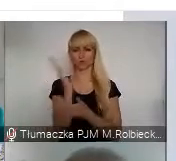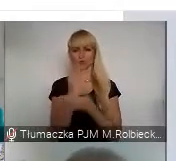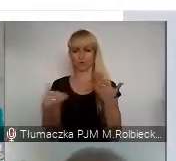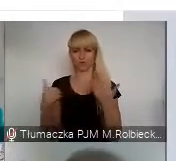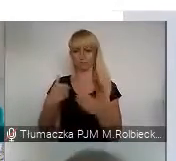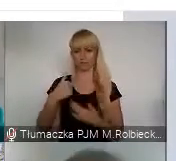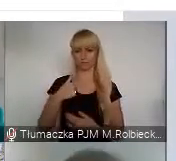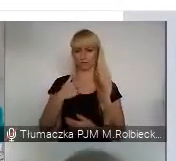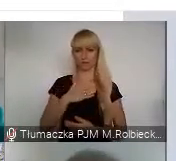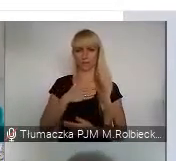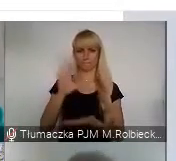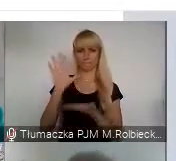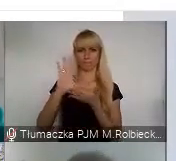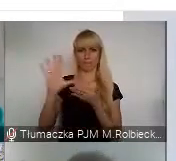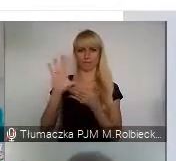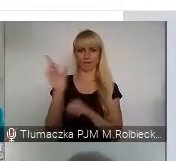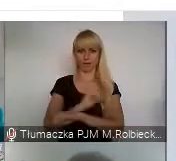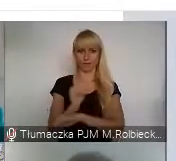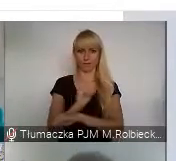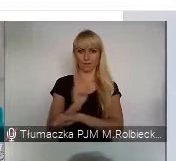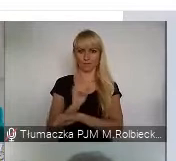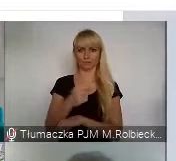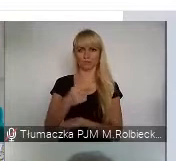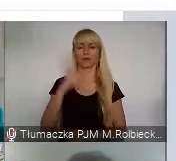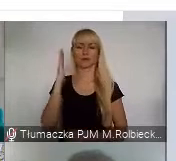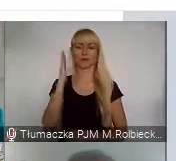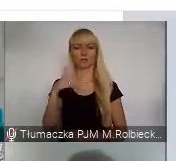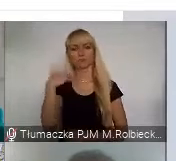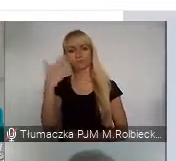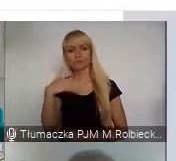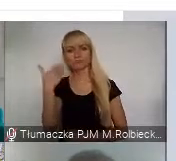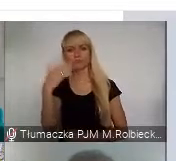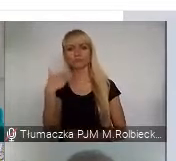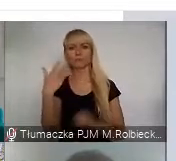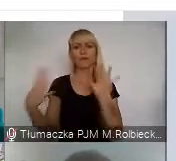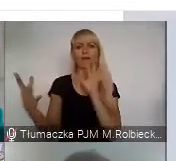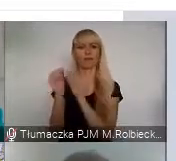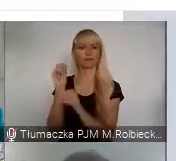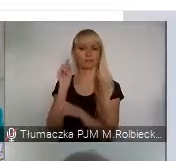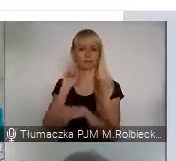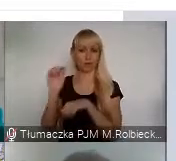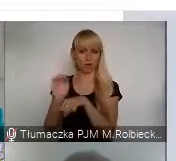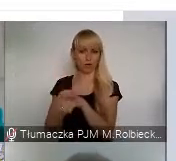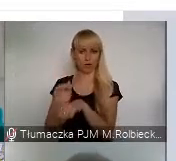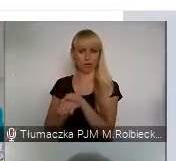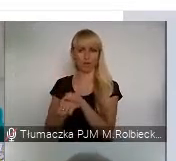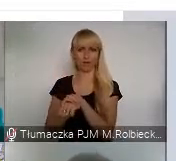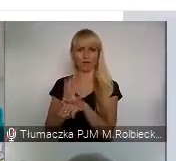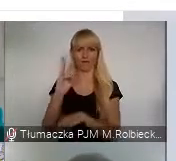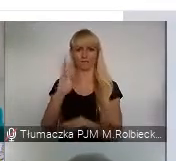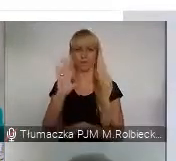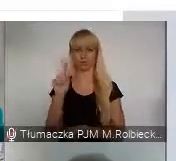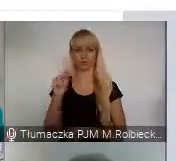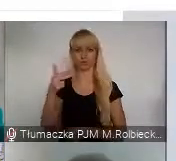to jest duże wyzwanie, przybliżyć Witam Cię, Jacku. temat związany z infrastrukturą transportową i